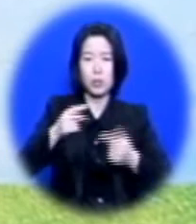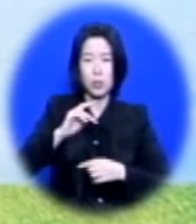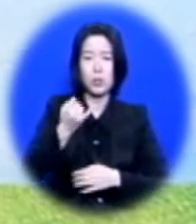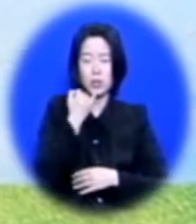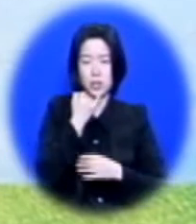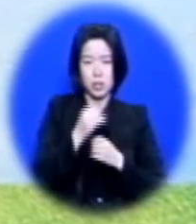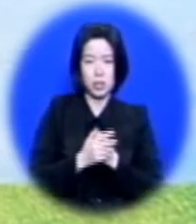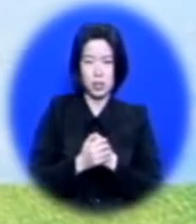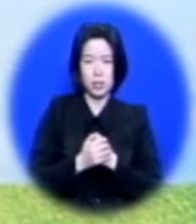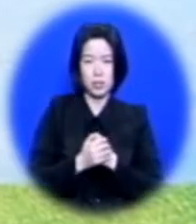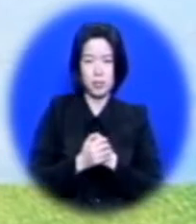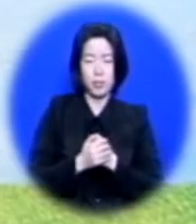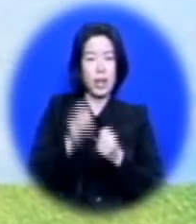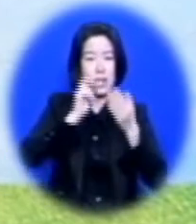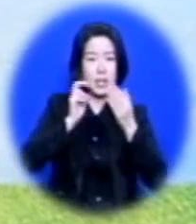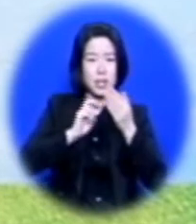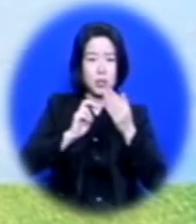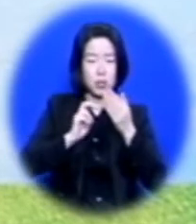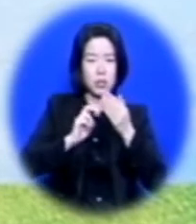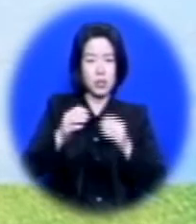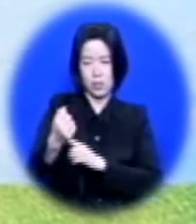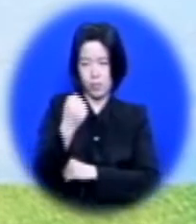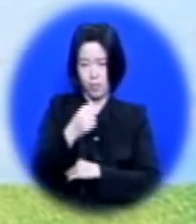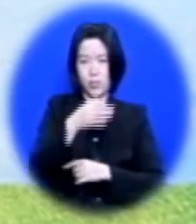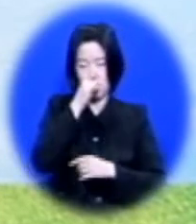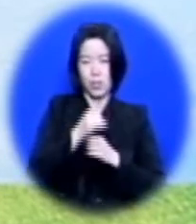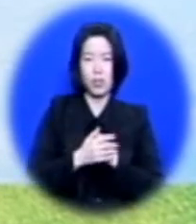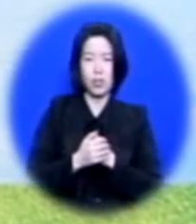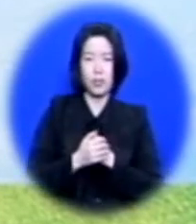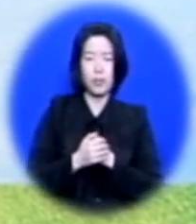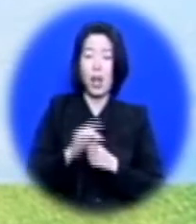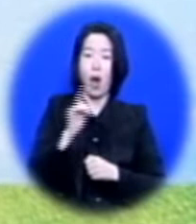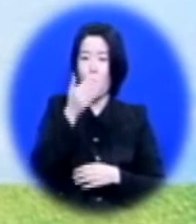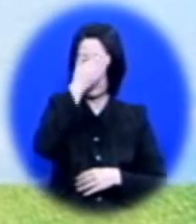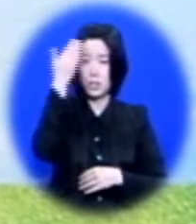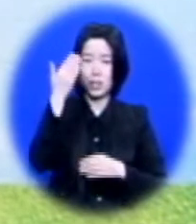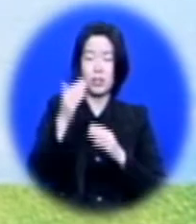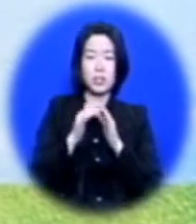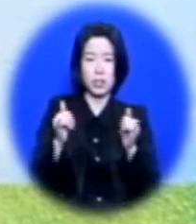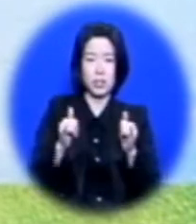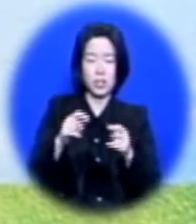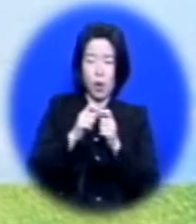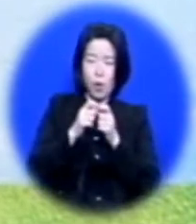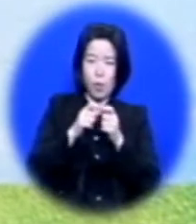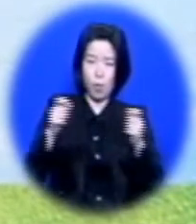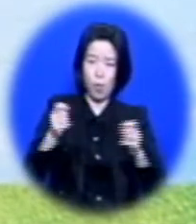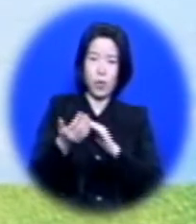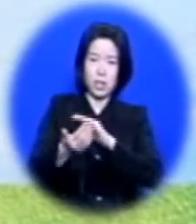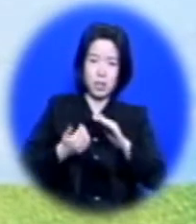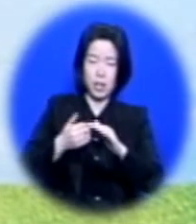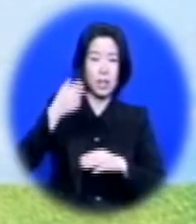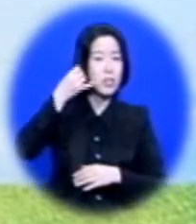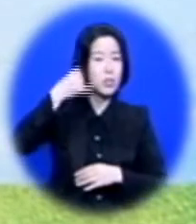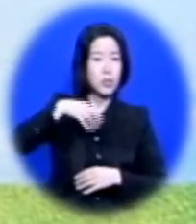않아도 찬송은 능력이 있어요 어느 정년이 오래전에 중국 청해성